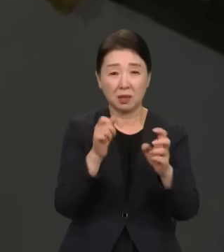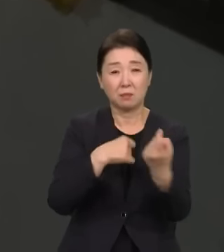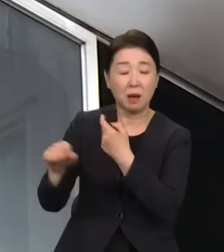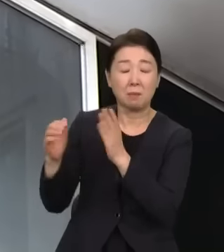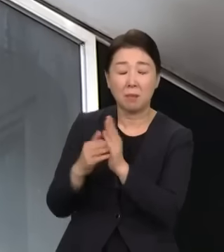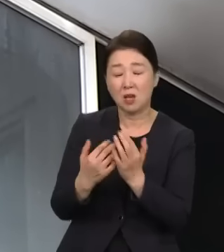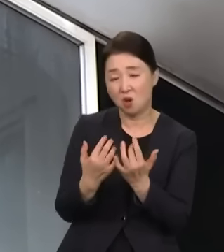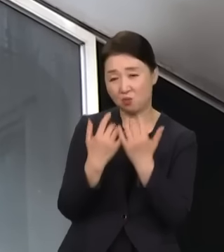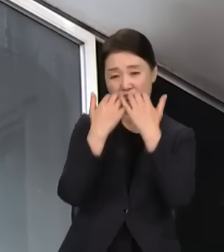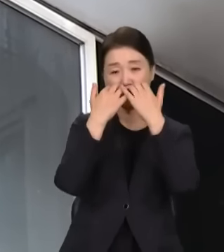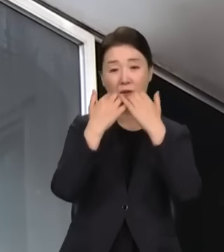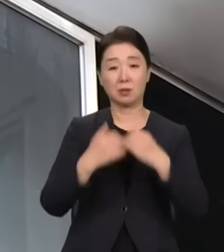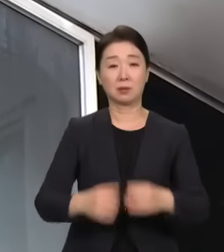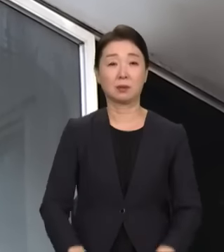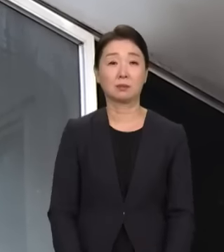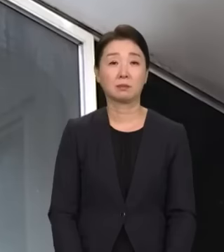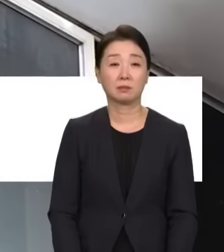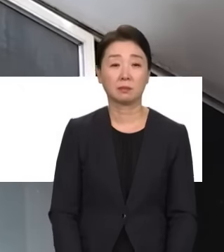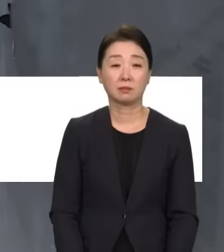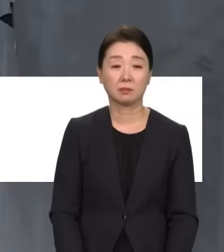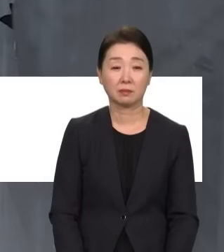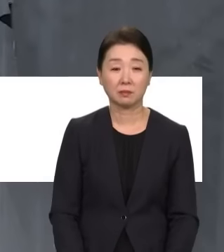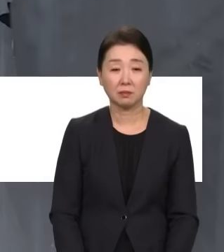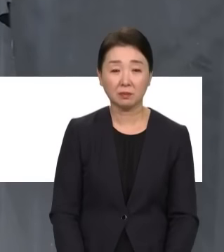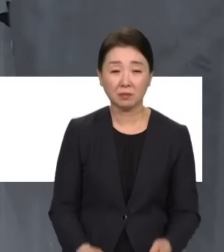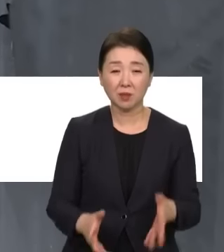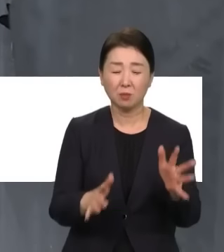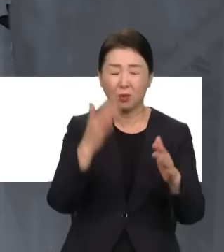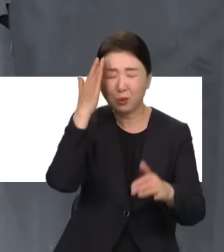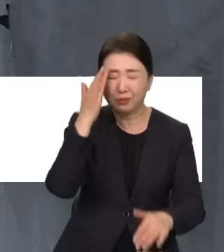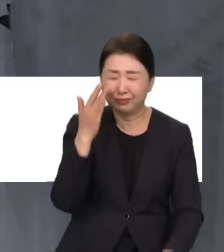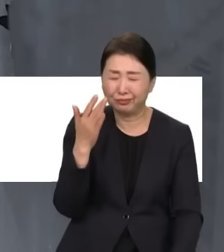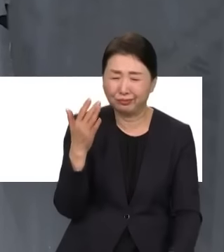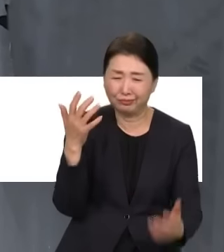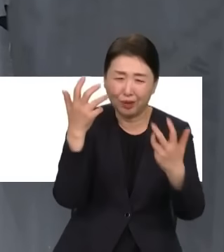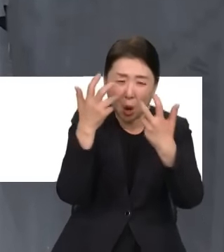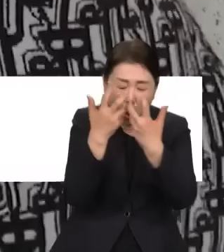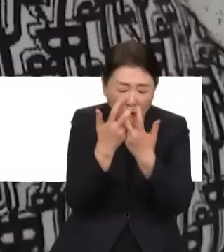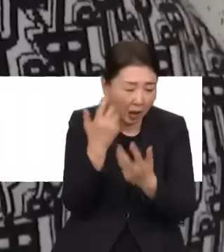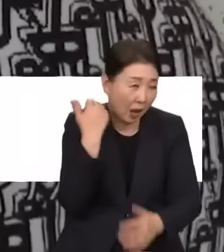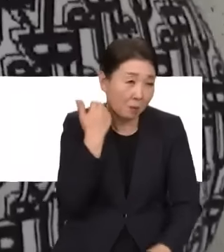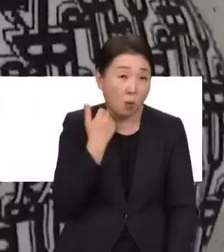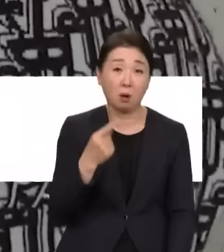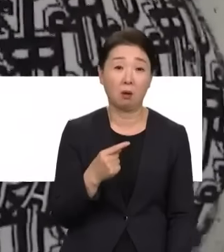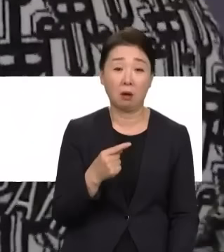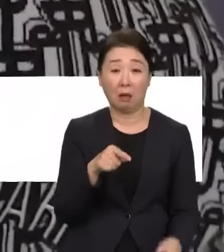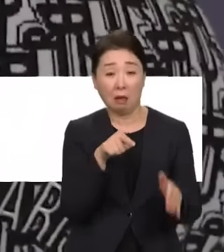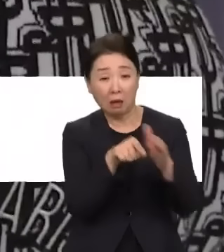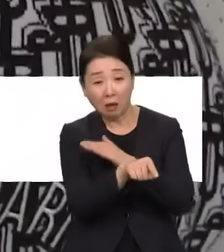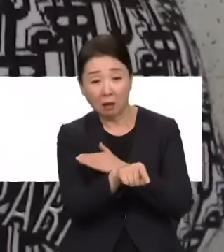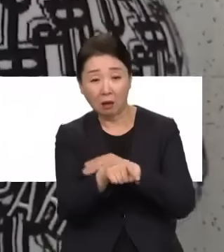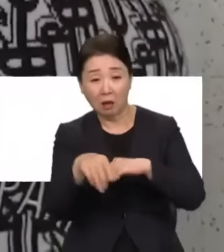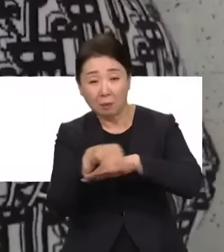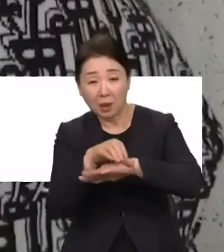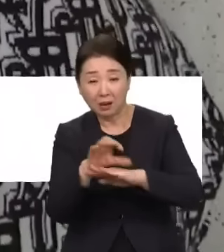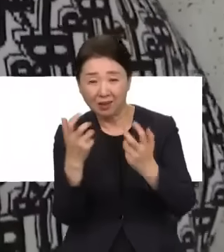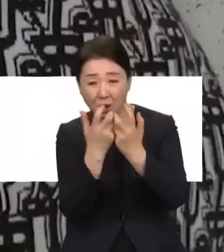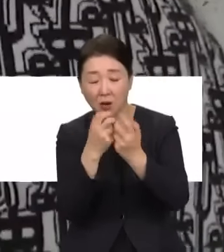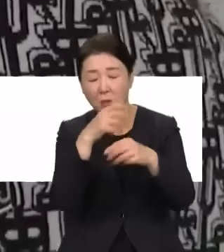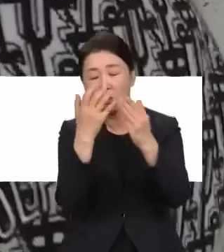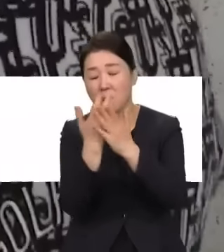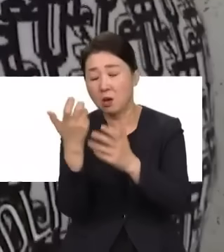연기를 마셨습니다. 복도가 완전 암흑이어서 연기 너무 심하고 하나도 안 보이고 그 들어왔는데 베란다도 연기 차고 다 연기